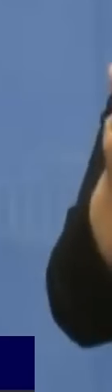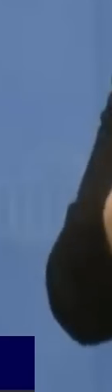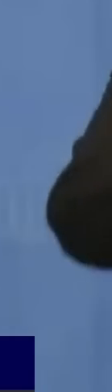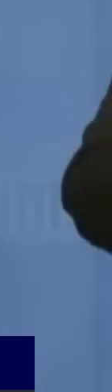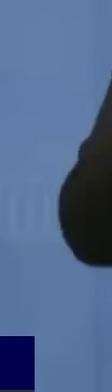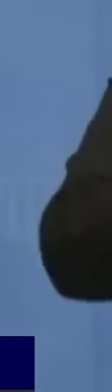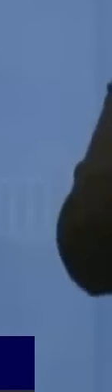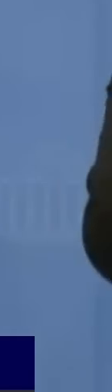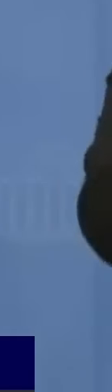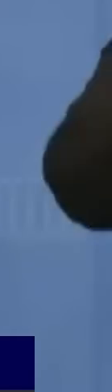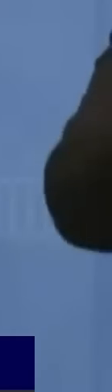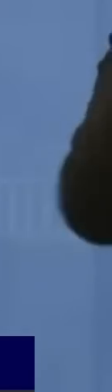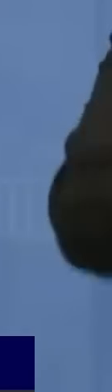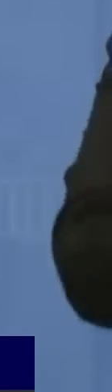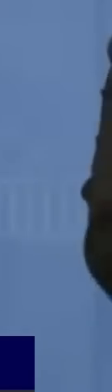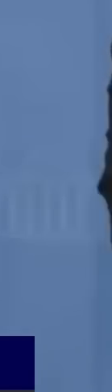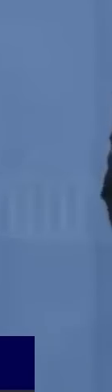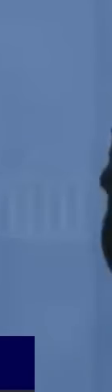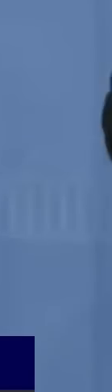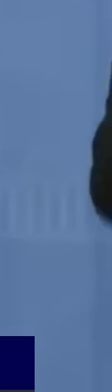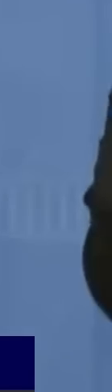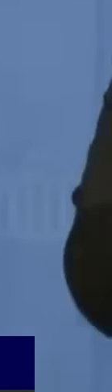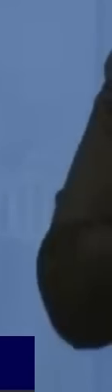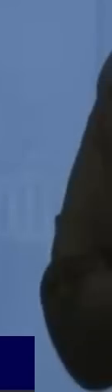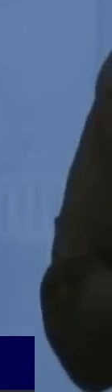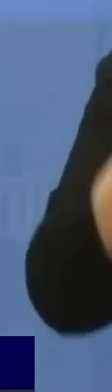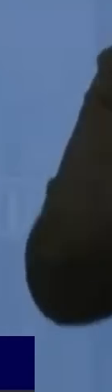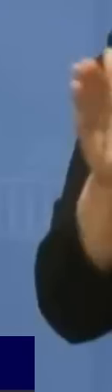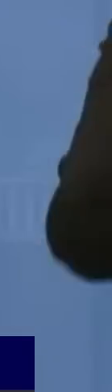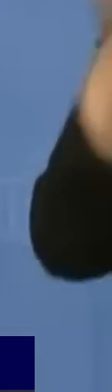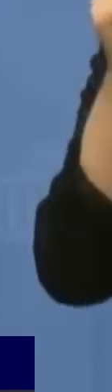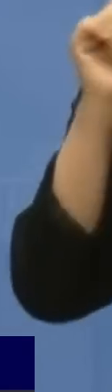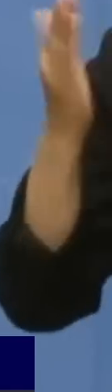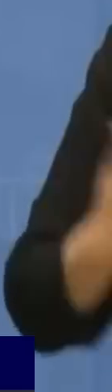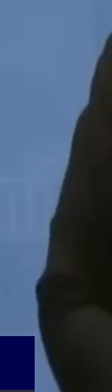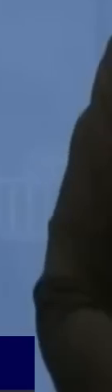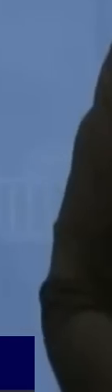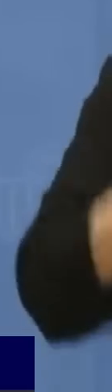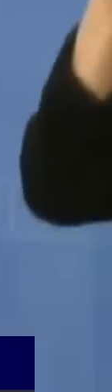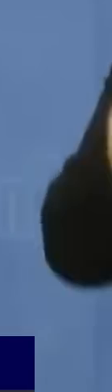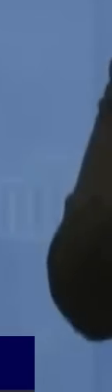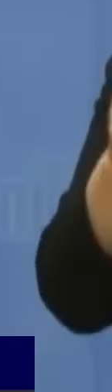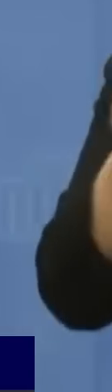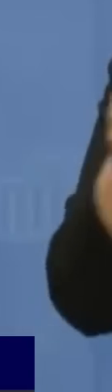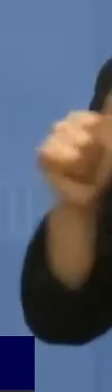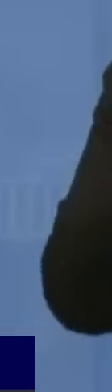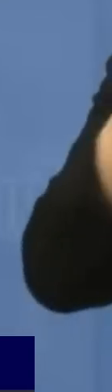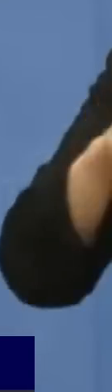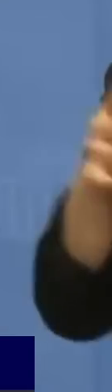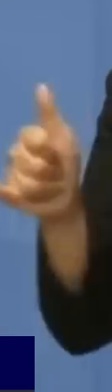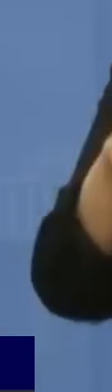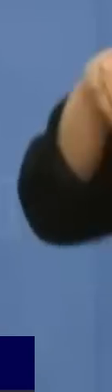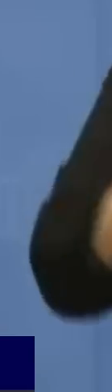내더니 결국 서민 지갑을 털어 때우려는 것입니다 최근 오팩 플러스의